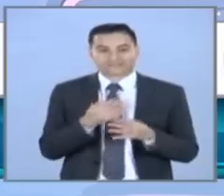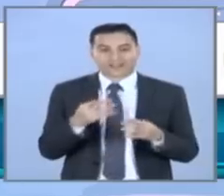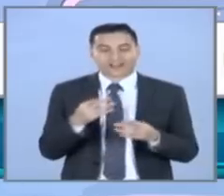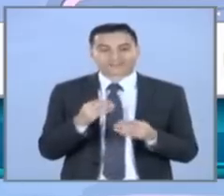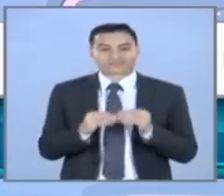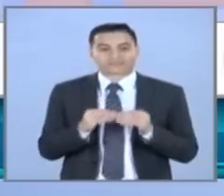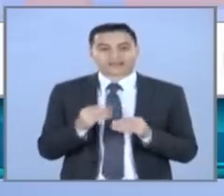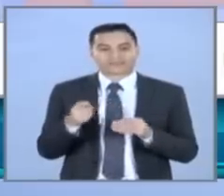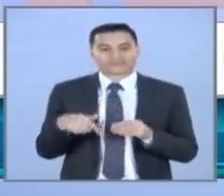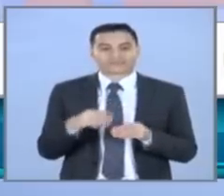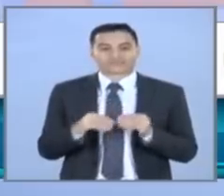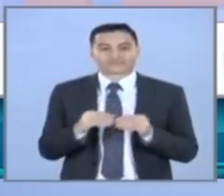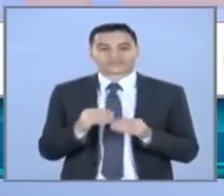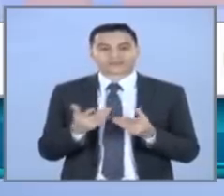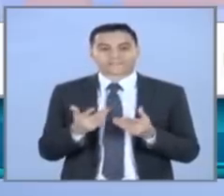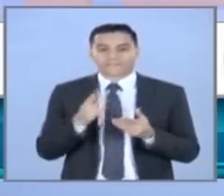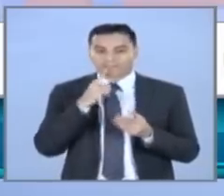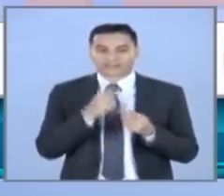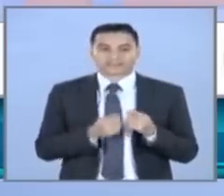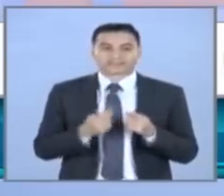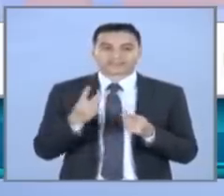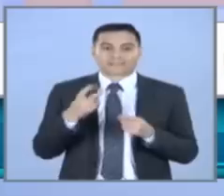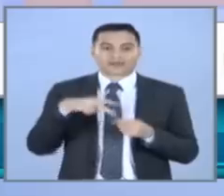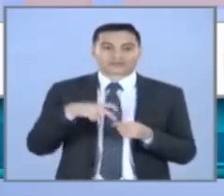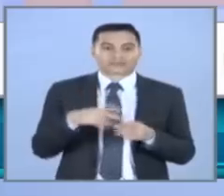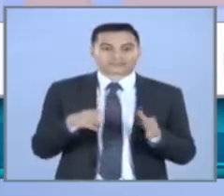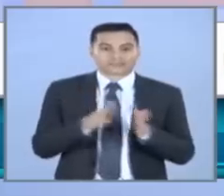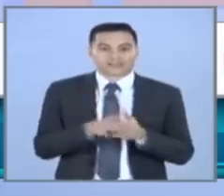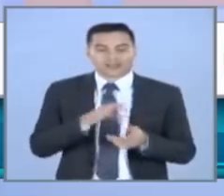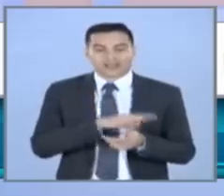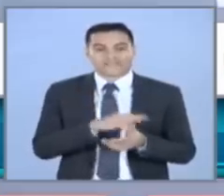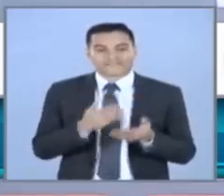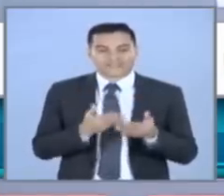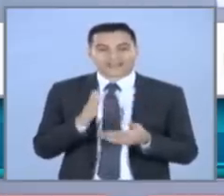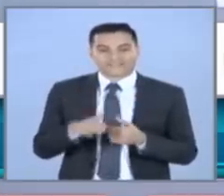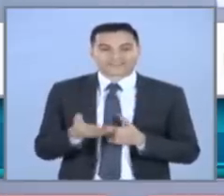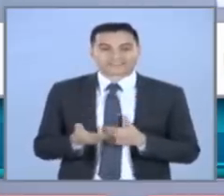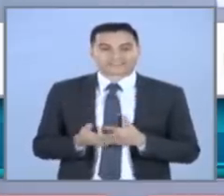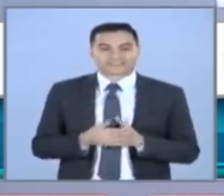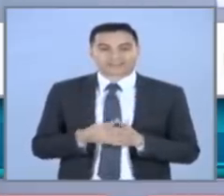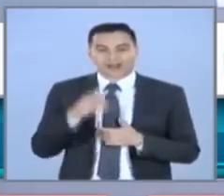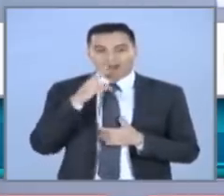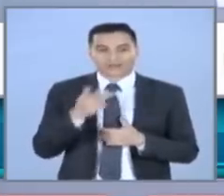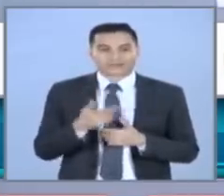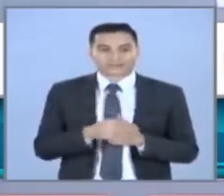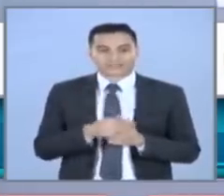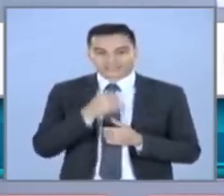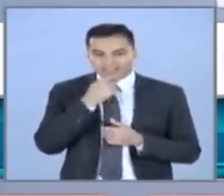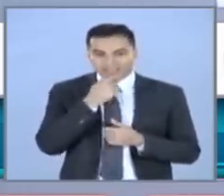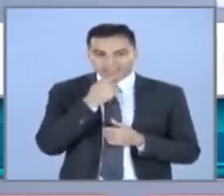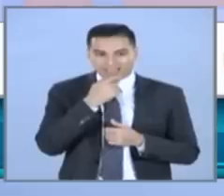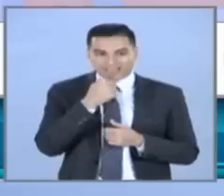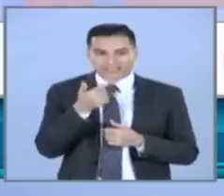لو بقت 65 مش مشكلة، ولكن 70 و10 80 تفرق. كنتوا عايزين تقولوا ايه؟